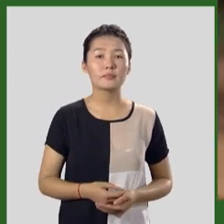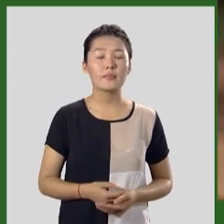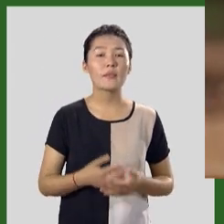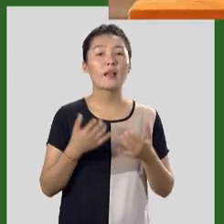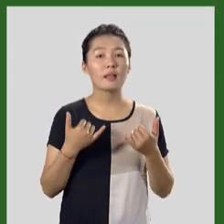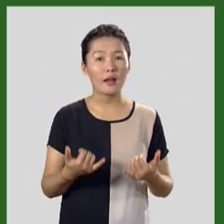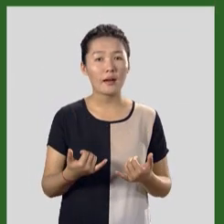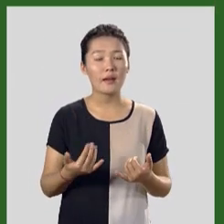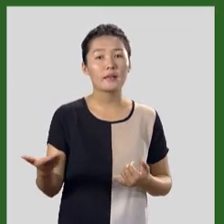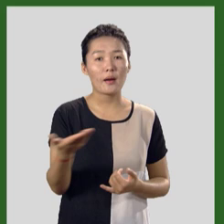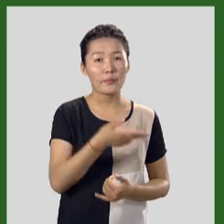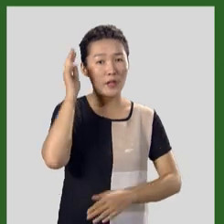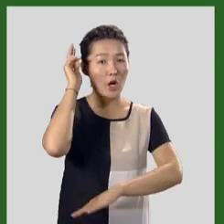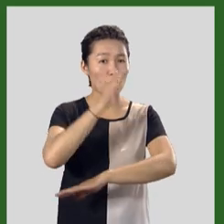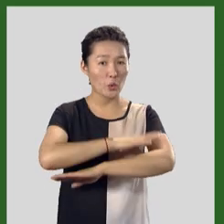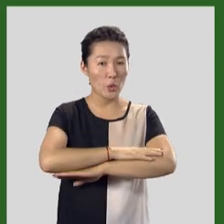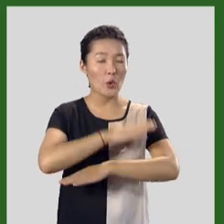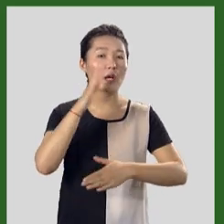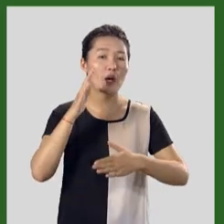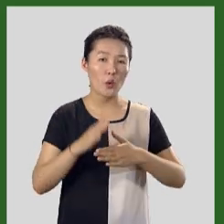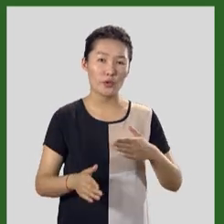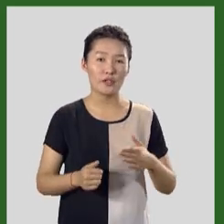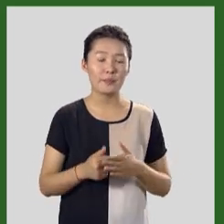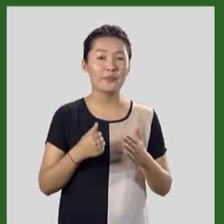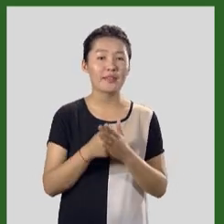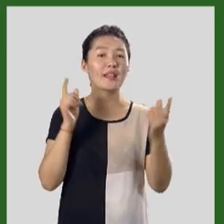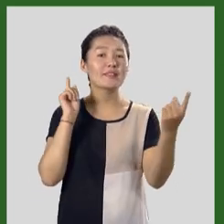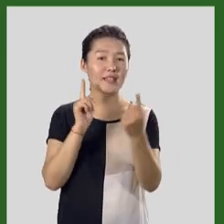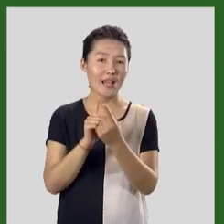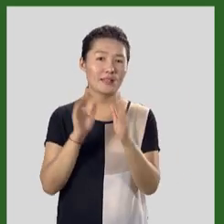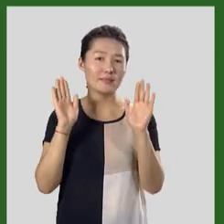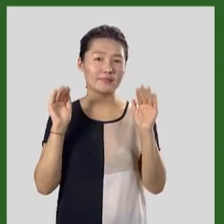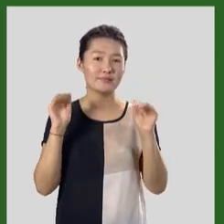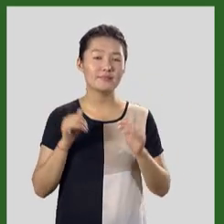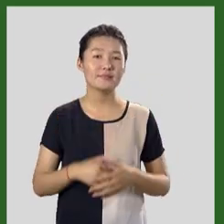На этом наш урок окончен. До свидания.